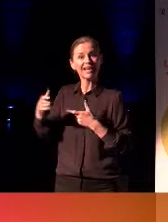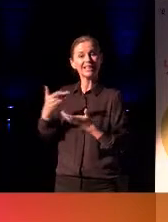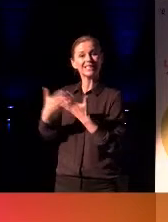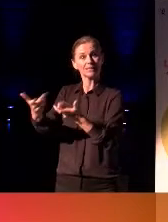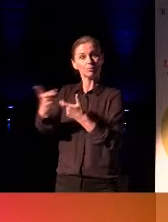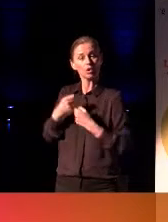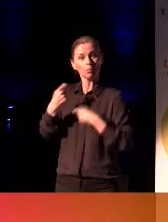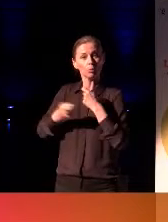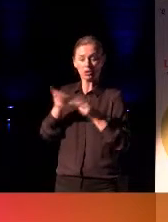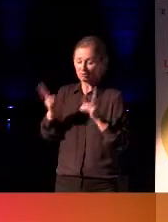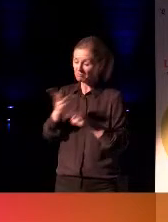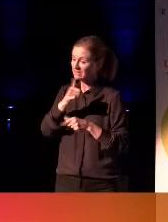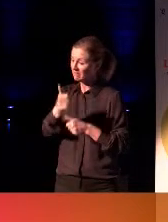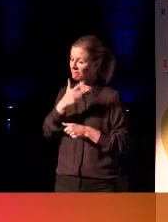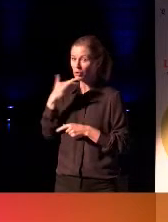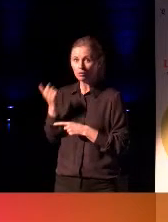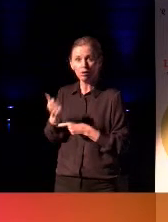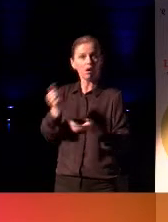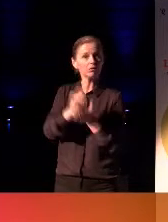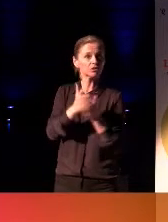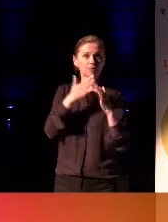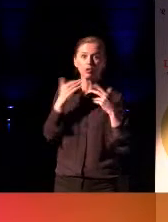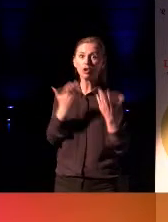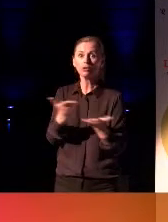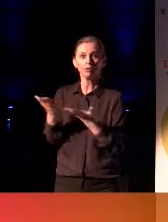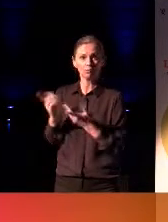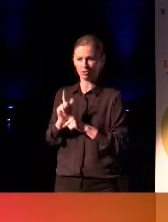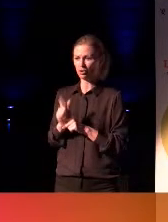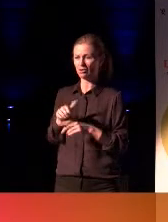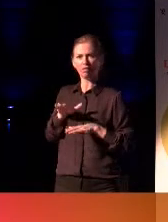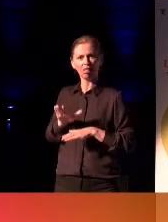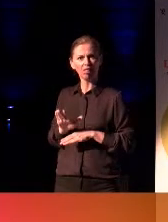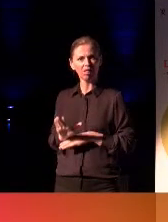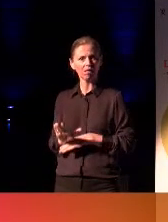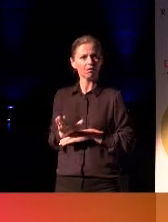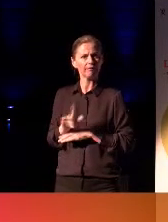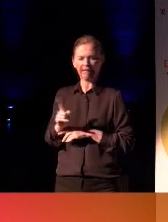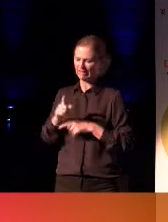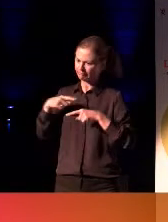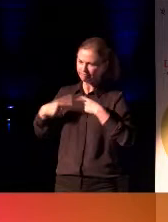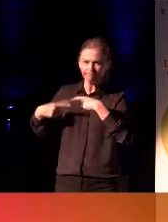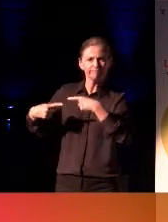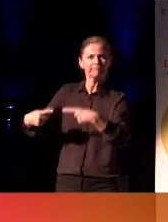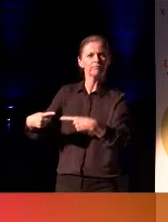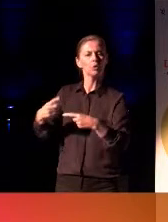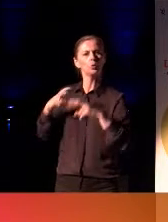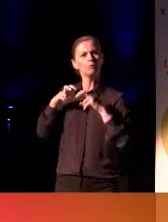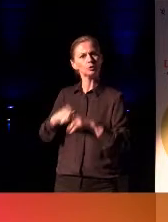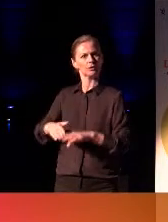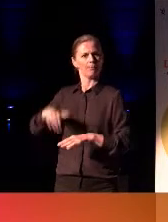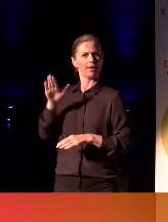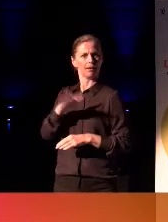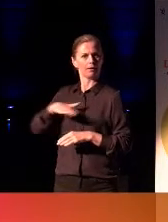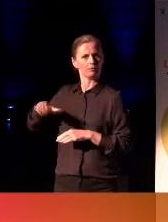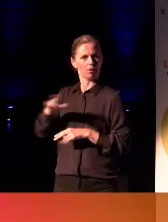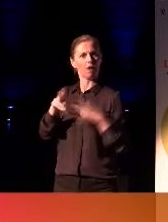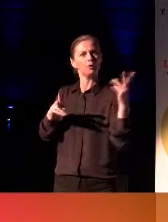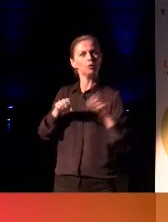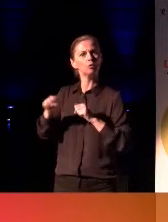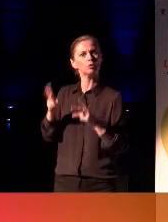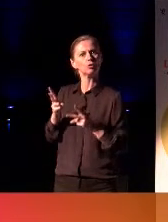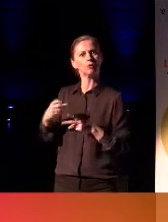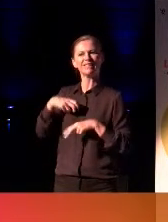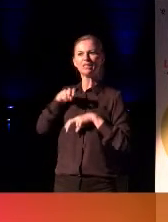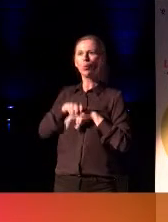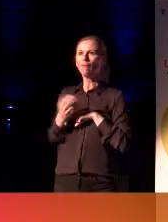tjenestemottakerne, brukerne fornøyd. Ansatte fornøyd. Da det ingen grunn til å ikke prøve å utforske et område her for andre kommuner som fremdeles